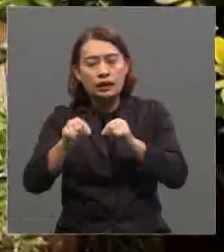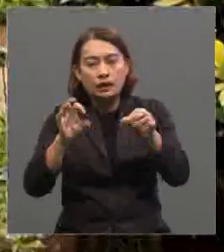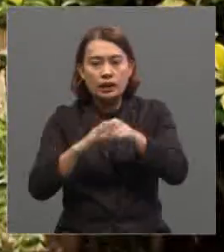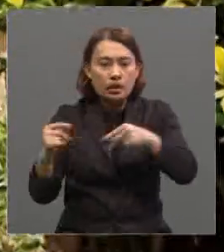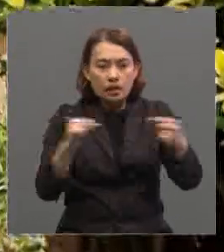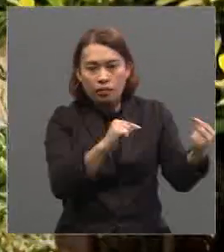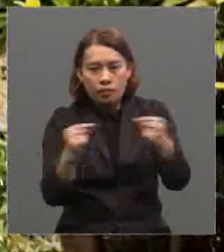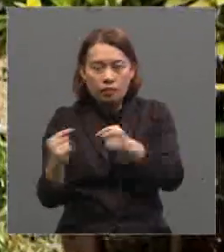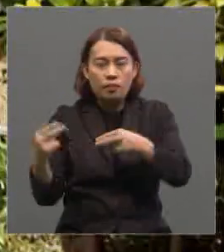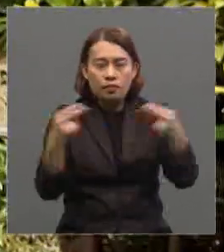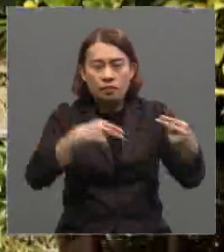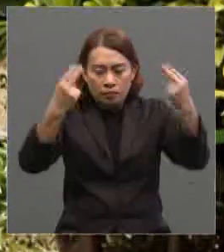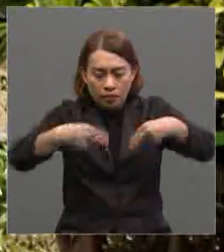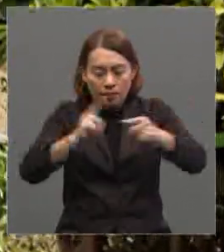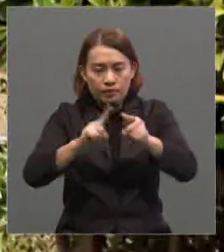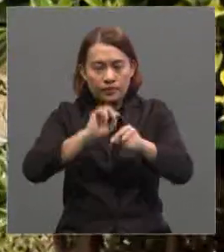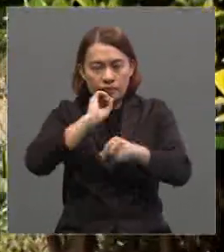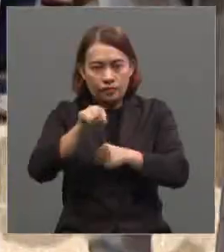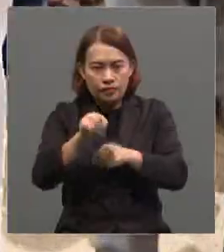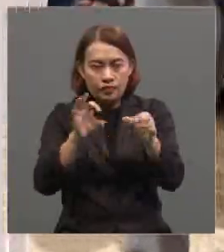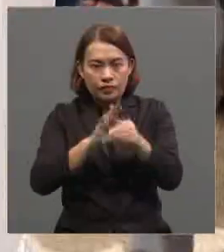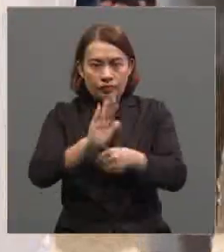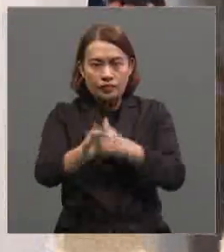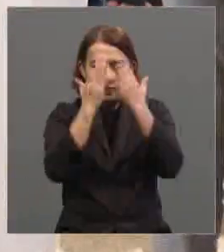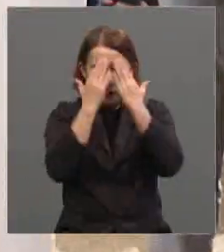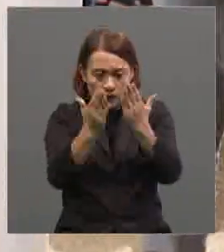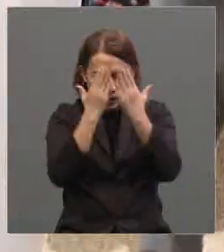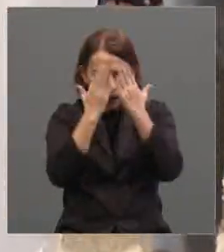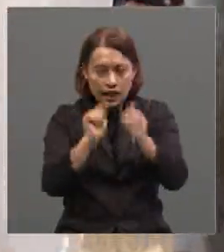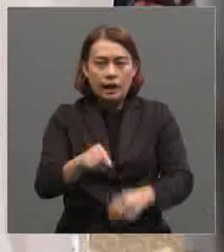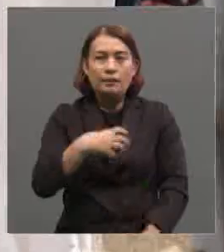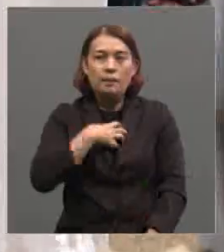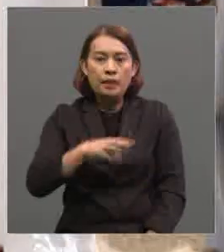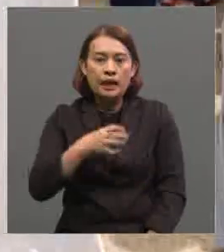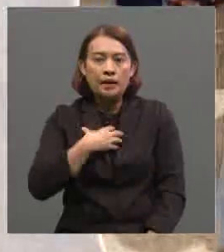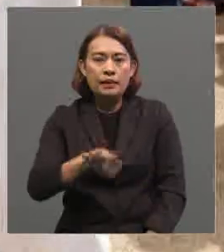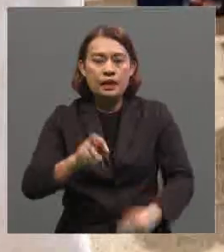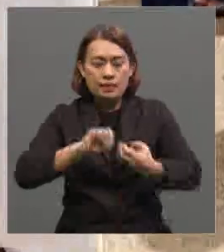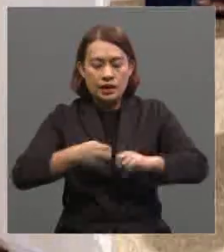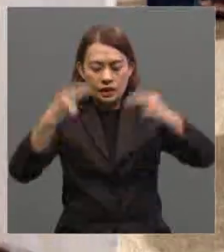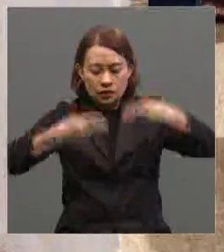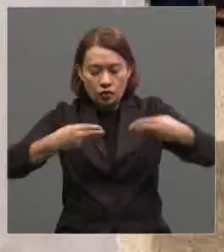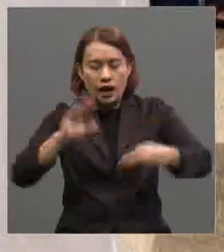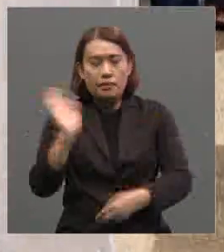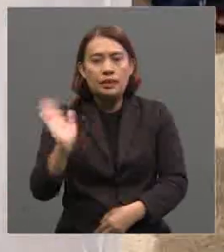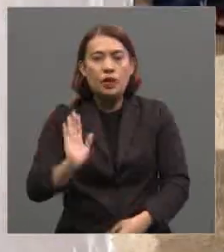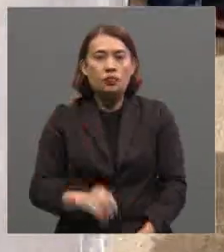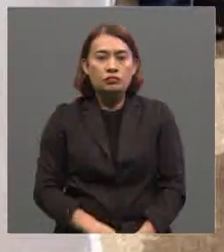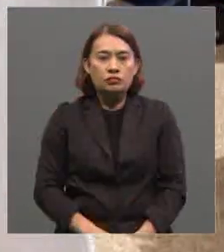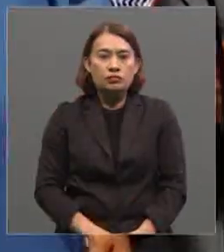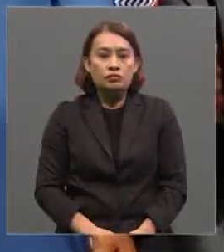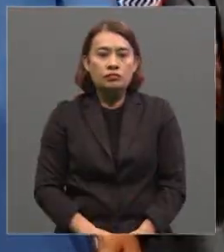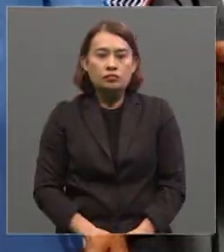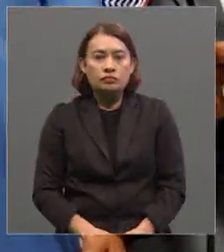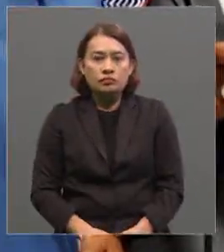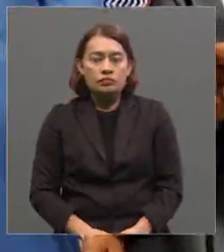การสู้รบล่าสุดและการแสดงจุดยืนของชาวมุสลิมที่ไม่ต้องการให้เกิดสงครามค่ะ เช่นเดียวกันกับที่บริเว